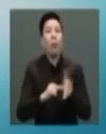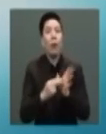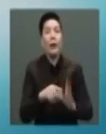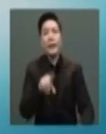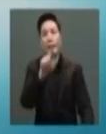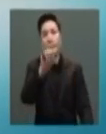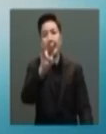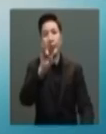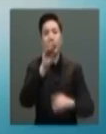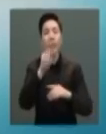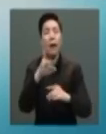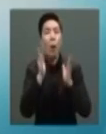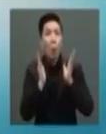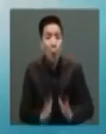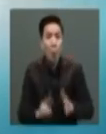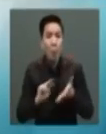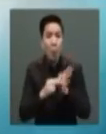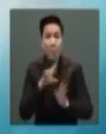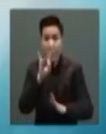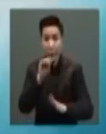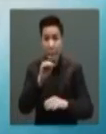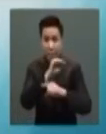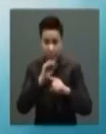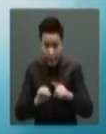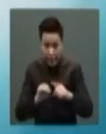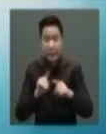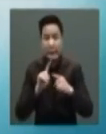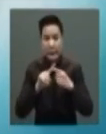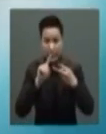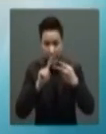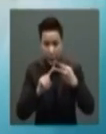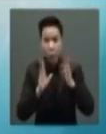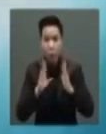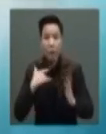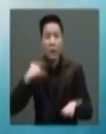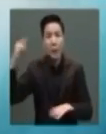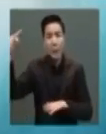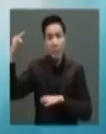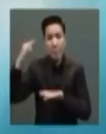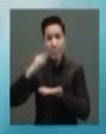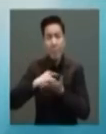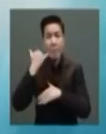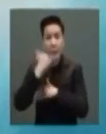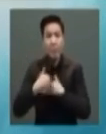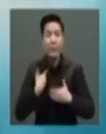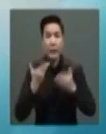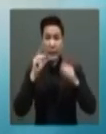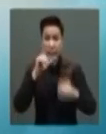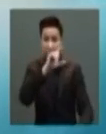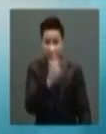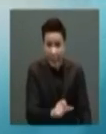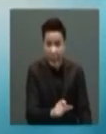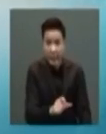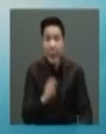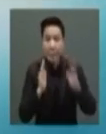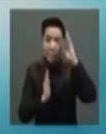ที่จะได้มีการเรียนรู้จากผู้ที่เสียชีวิตเพื่อที่จะเป็นประสบการณ์เพื่อที่จะได้มีการละเว้น